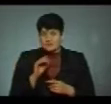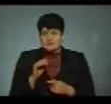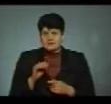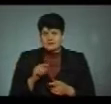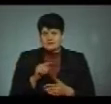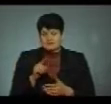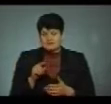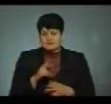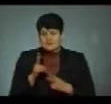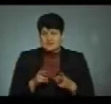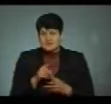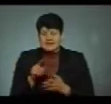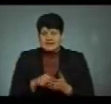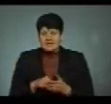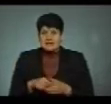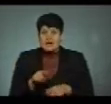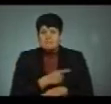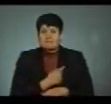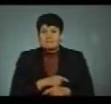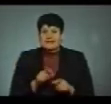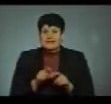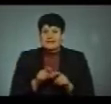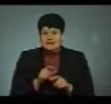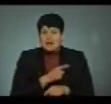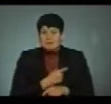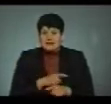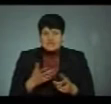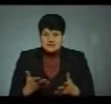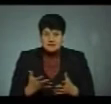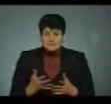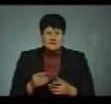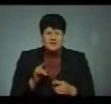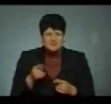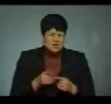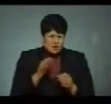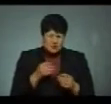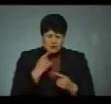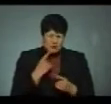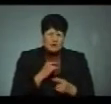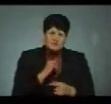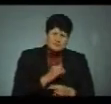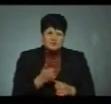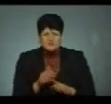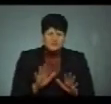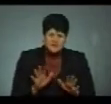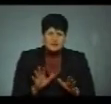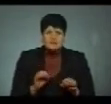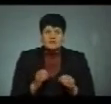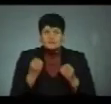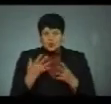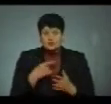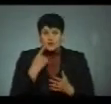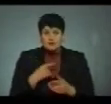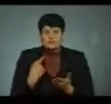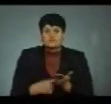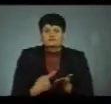медицині. Якщо взяти ці дослідження соціологів, вони нічого не кажуть за, проти, вони тільки констатують, то і медицина,